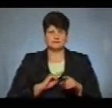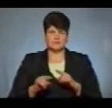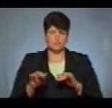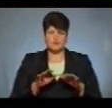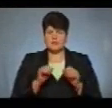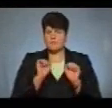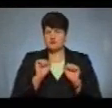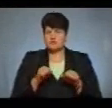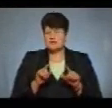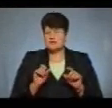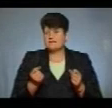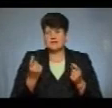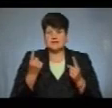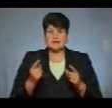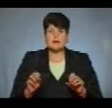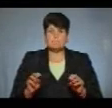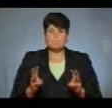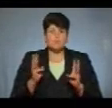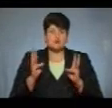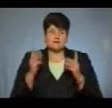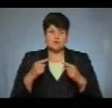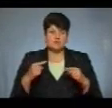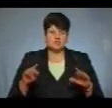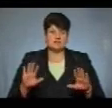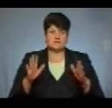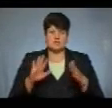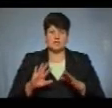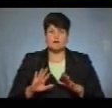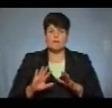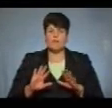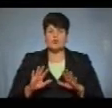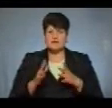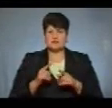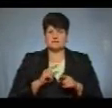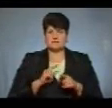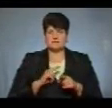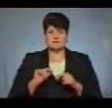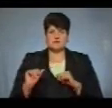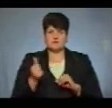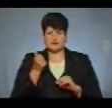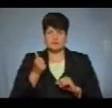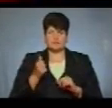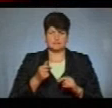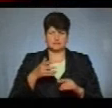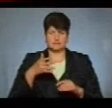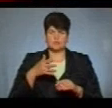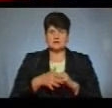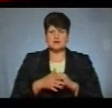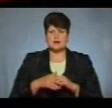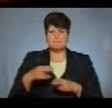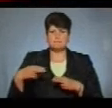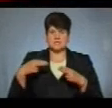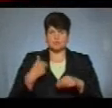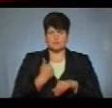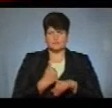можливі виникнення пожеж або інших надзвичайних подій та первинне реагування до прибуття основних підрозділів.